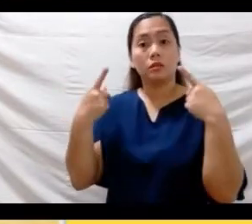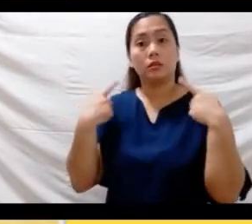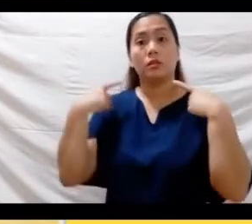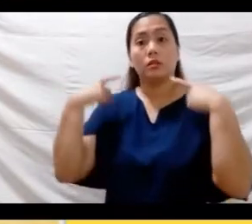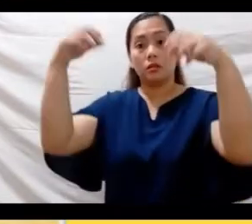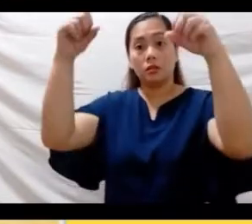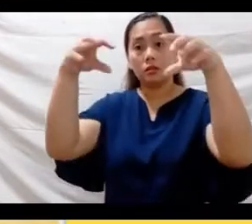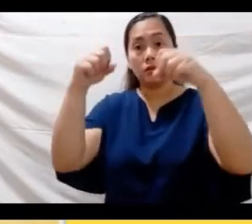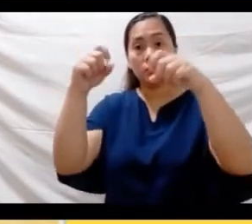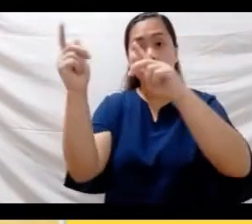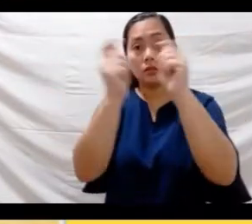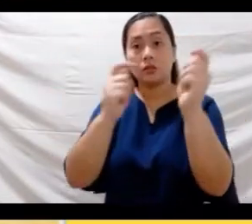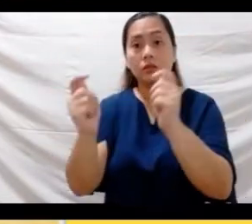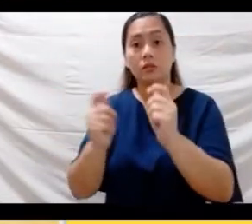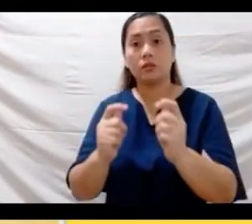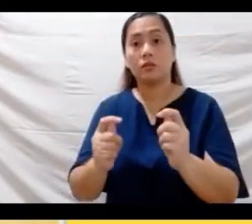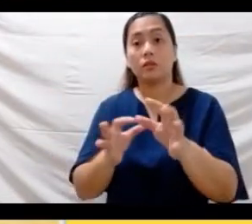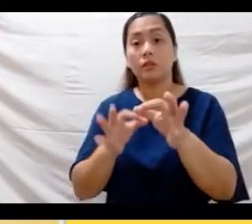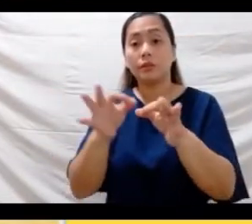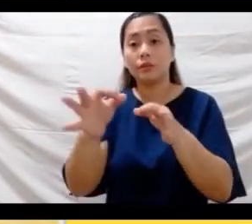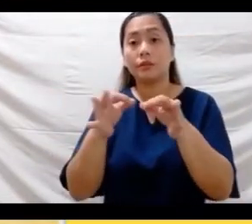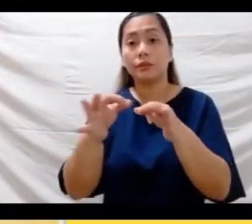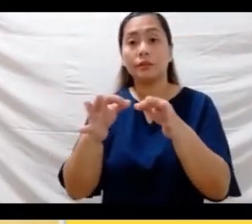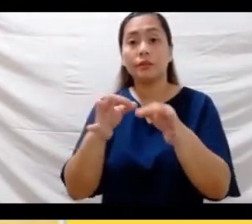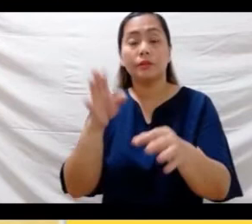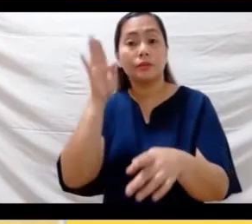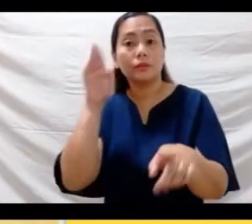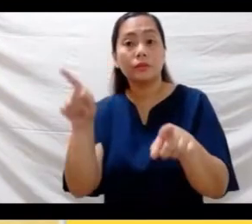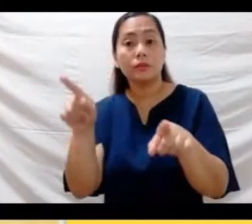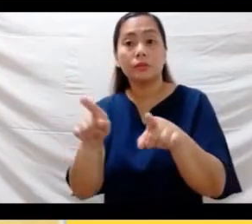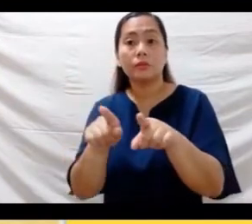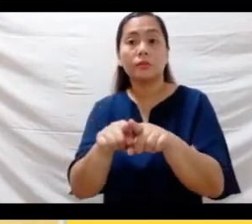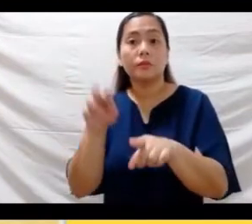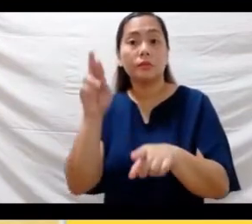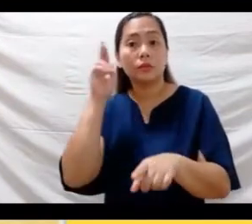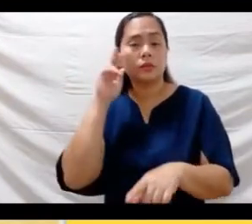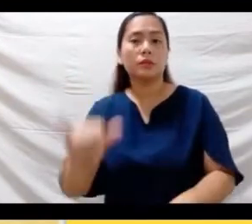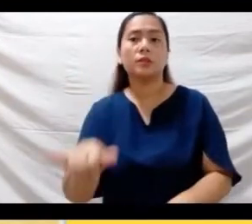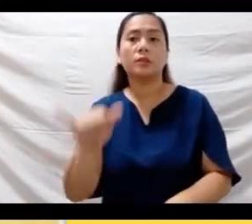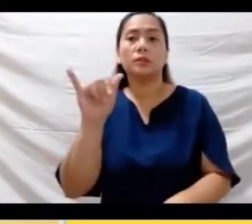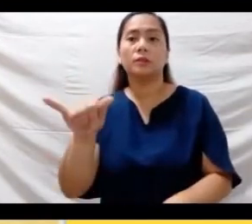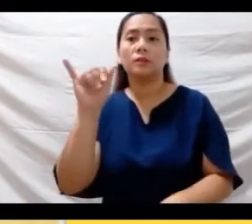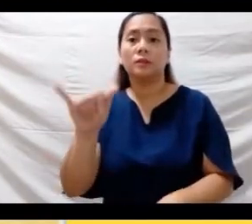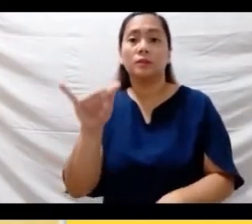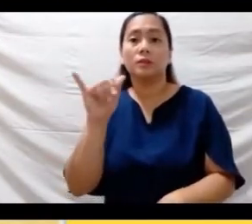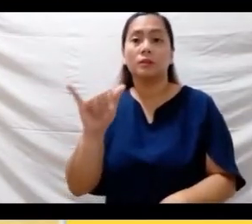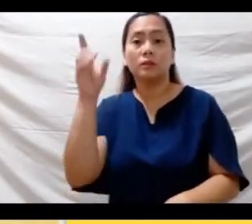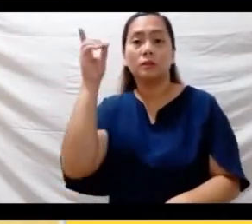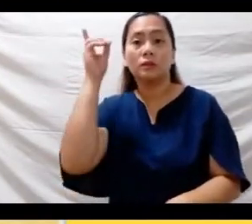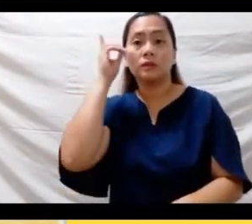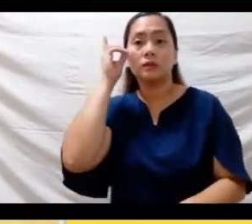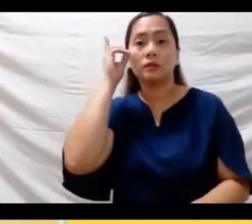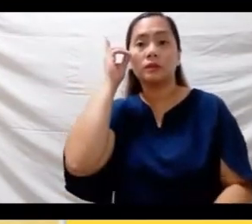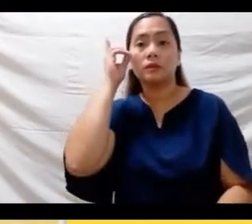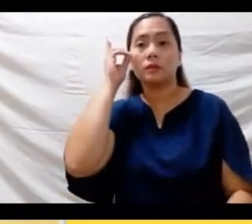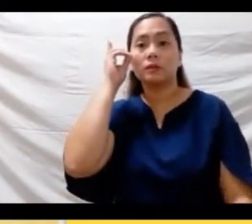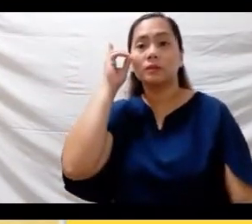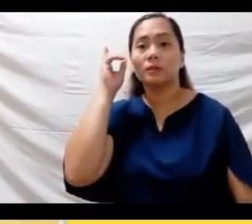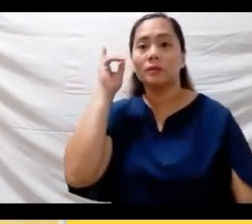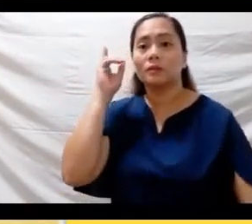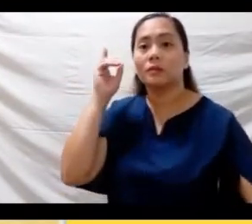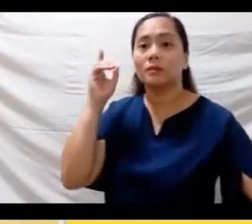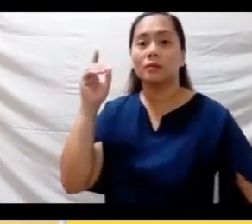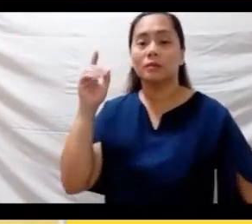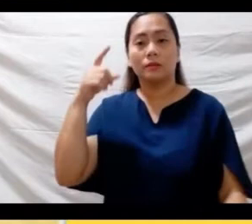bagyo. Paliwanag ng kanyang Kuya Ramon. Patamo-tamo lamang si Dino na iniintinding mabuti